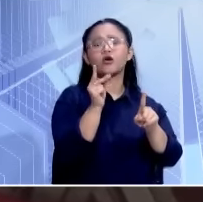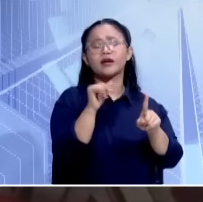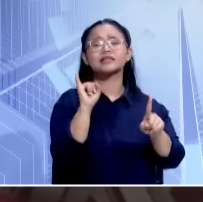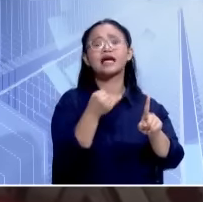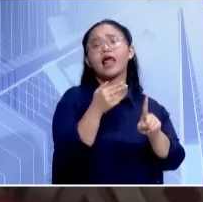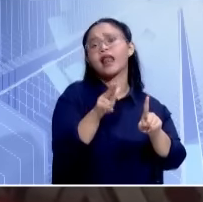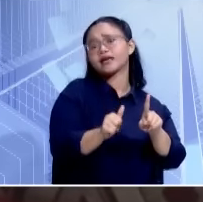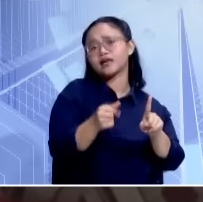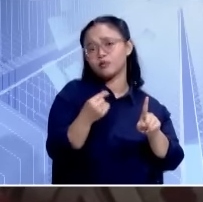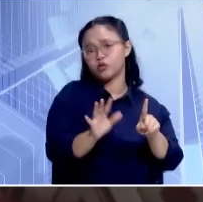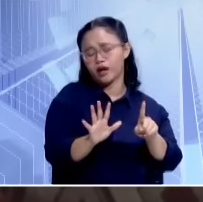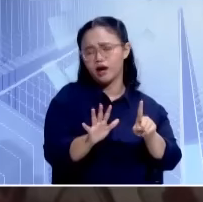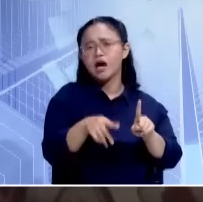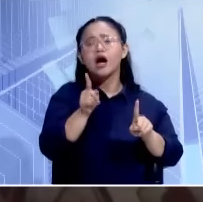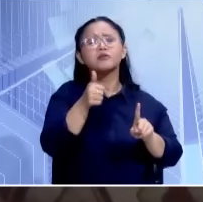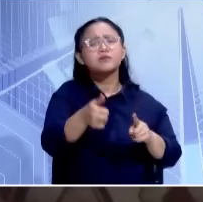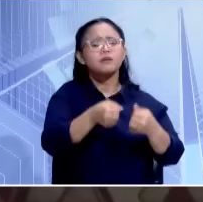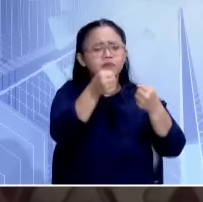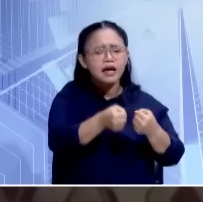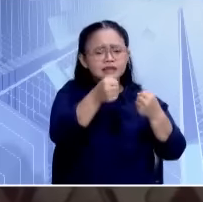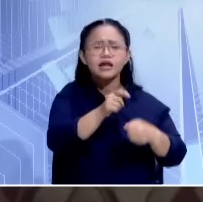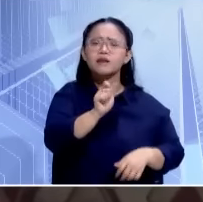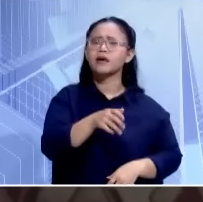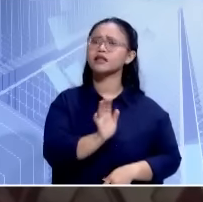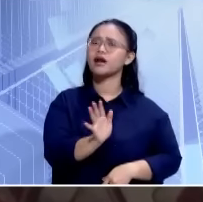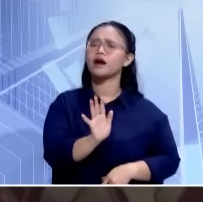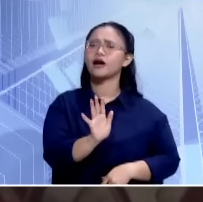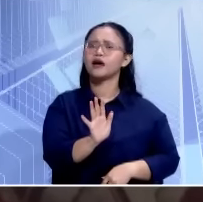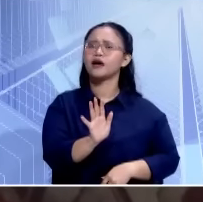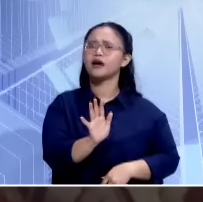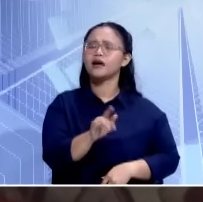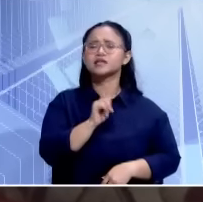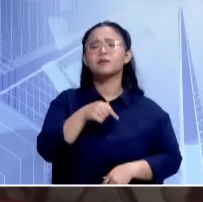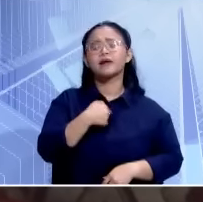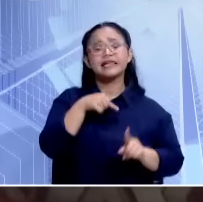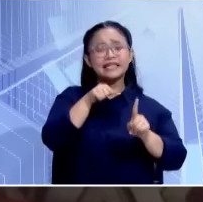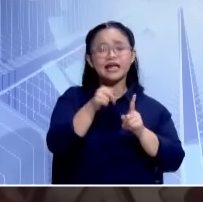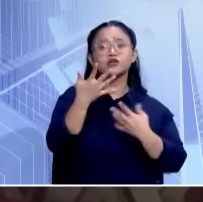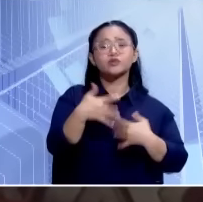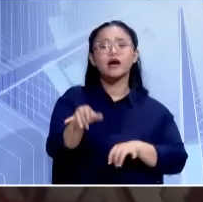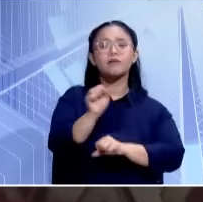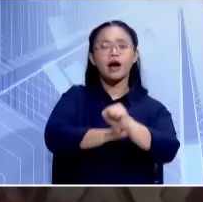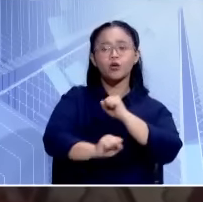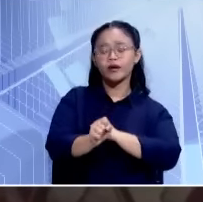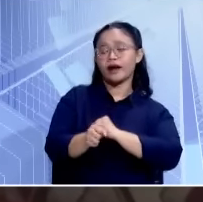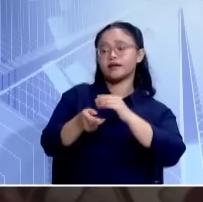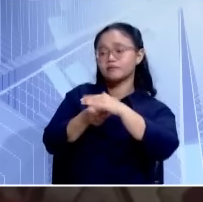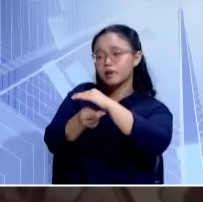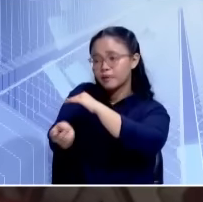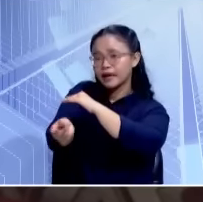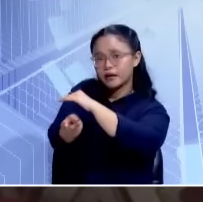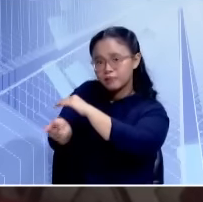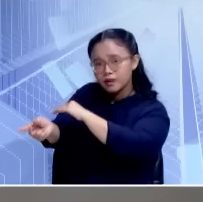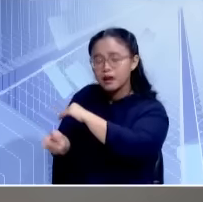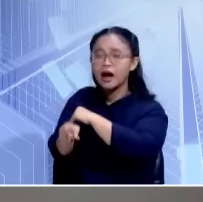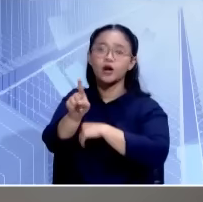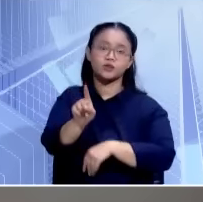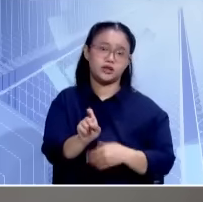pasal-pasal yang diberlakukan itu enggak digunakan, maksudnya kenapa harus 5 tahun gitu, sedangkan kan di situ tuntutannya kayak 20 tahun gitu kan.